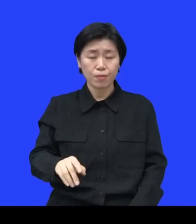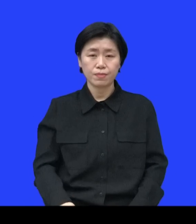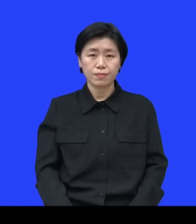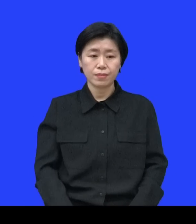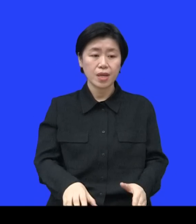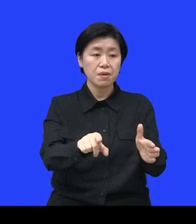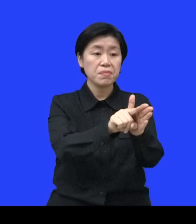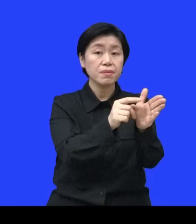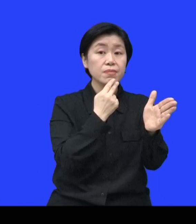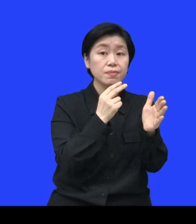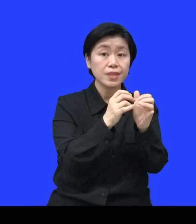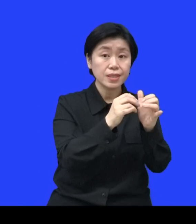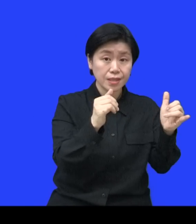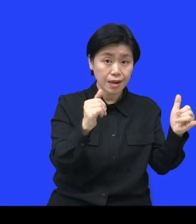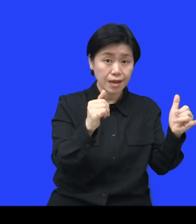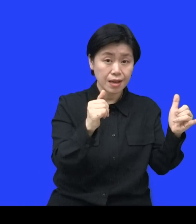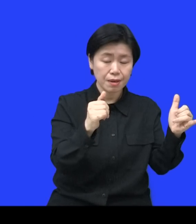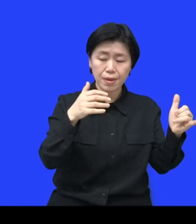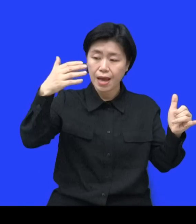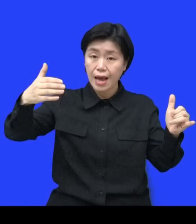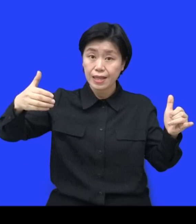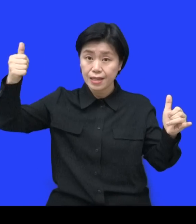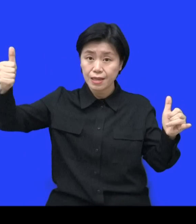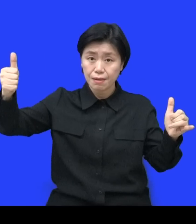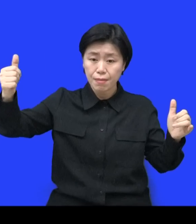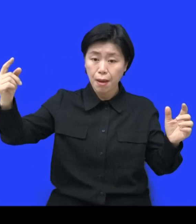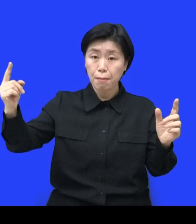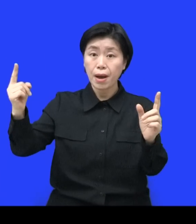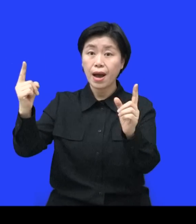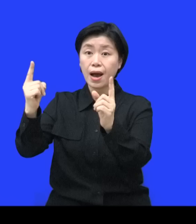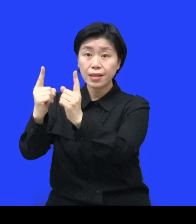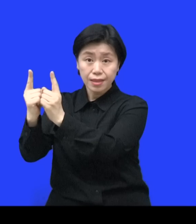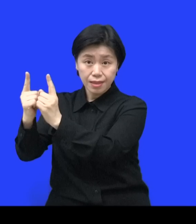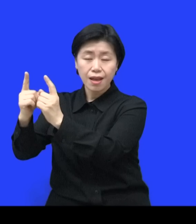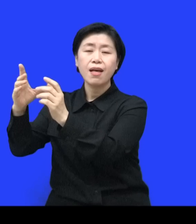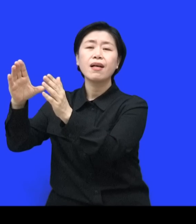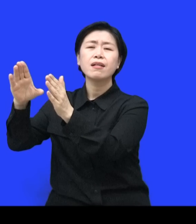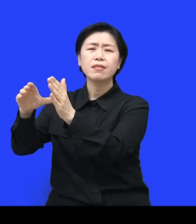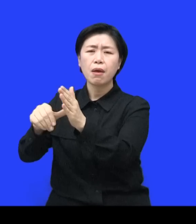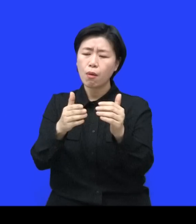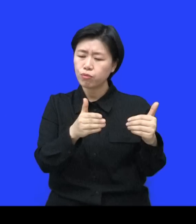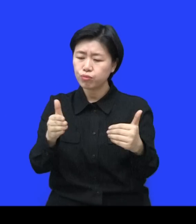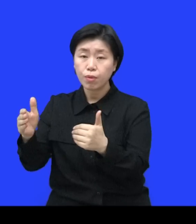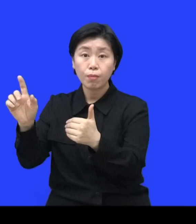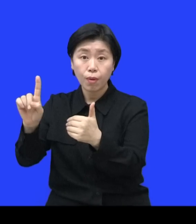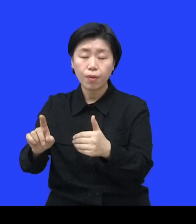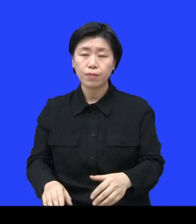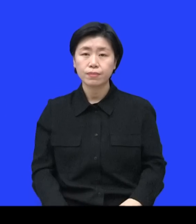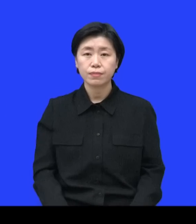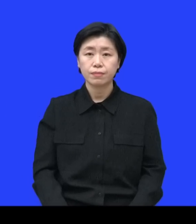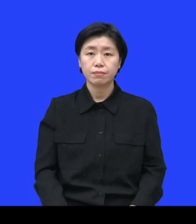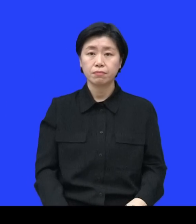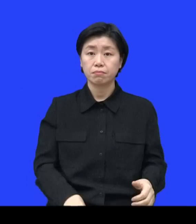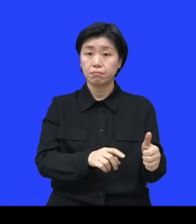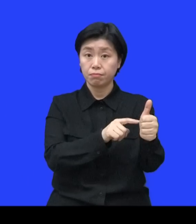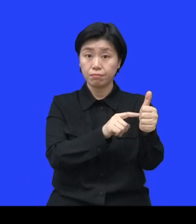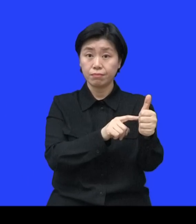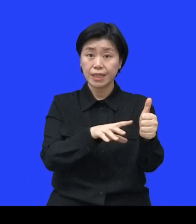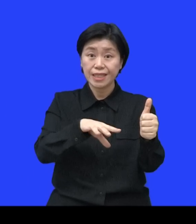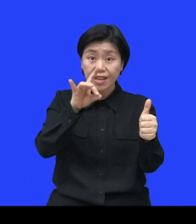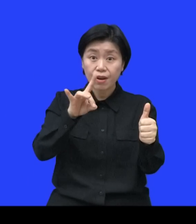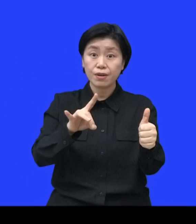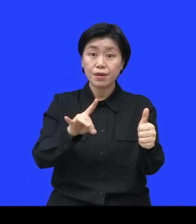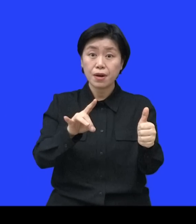가까이 오는가라는 그 확신 가졌던 게 뭐냐면 어떤 사람들이 처음에 하나님 앞에 오게 될 때 처음에는 이런 새롭게 하소서